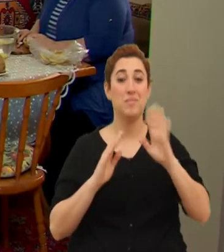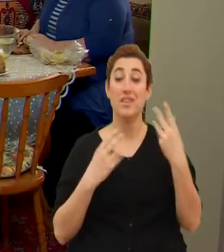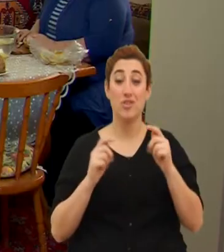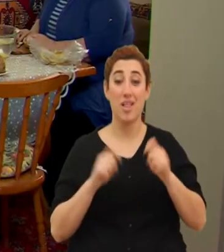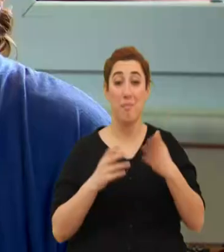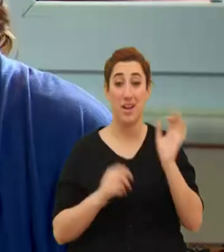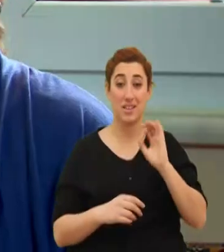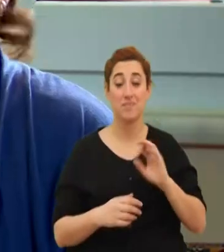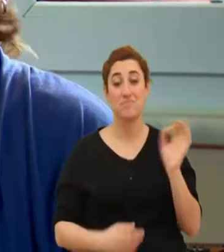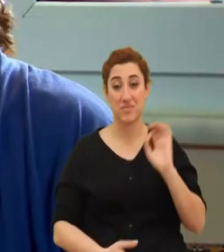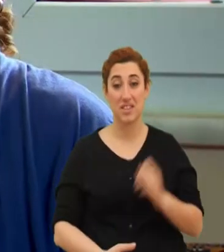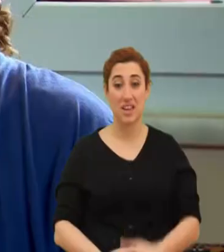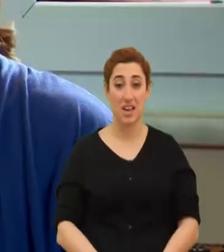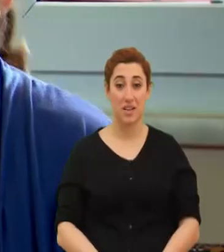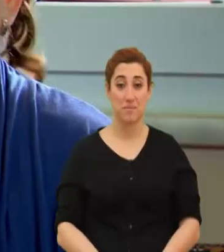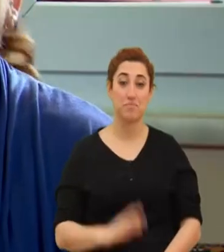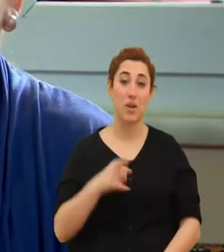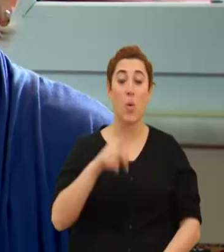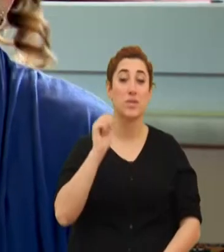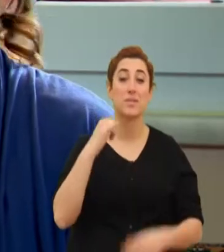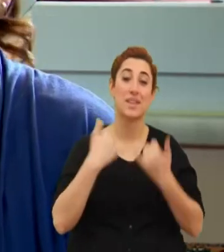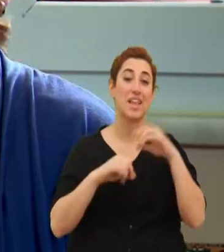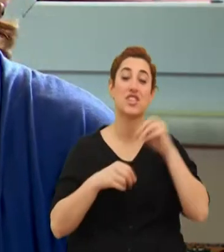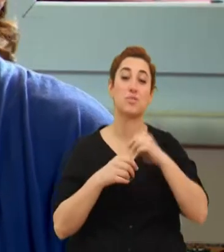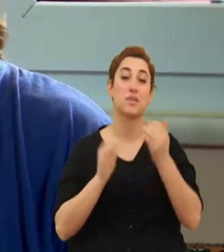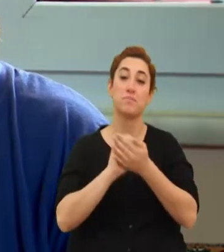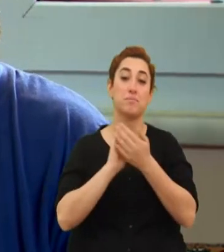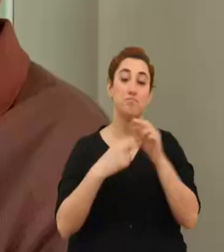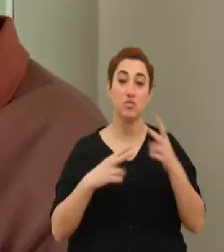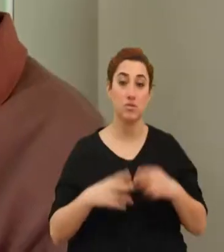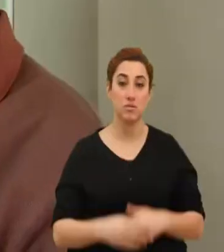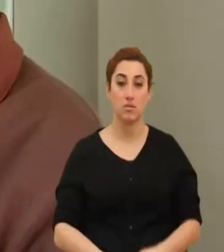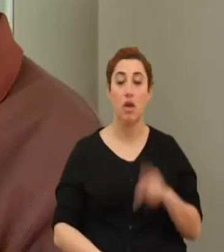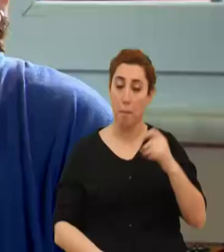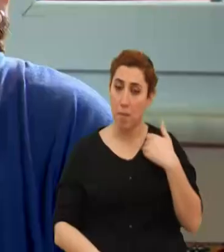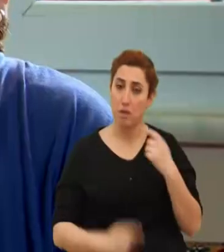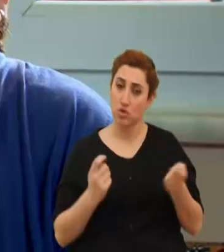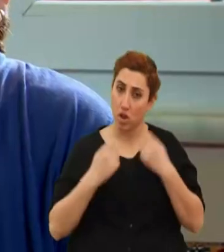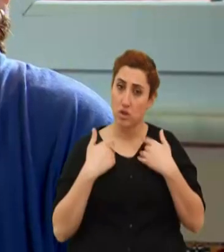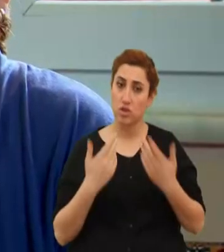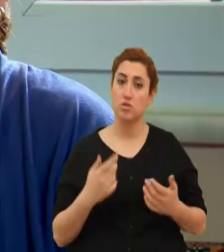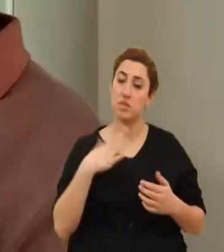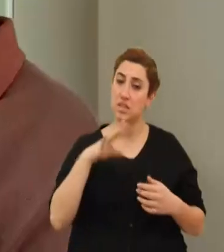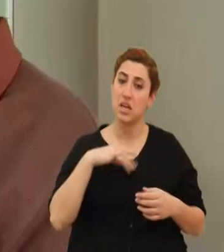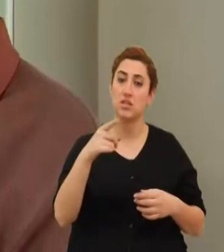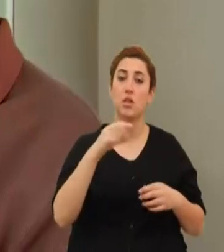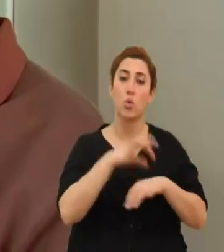kadar iyi olacaktı deme. Ya belki o zaman tatil için para da biriktirirdik. Ya yaparım ben ya, çalışırım ya. İstersen sana doktordan sağlam